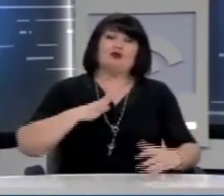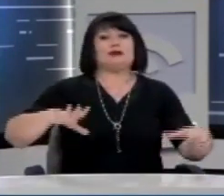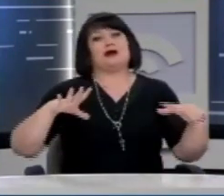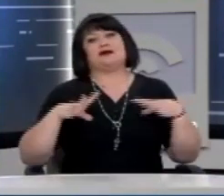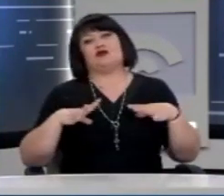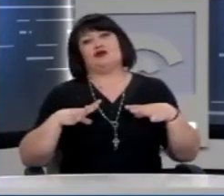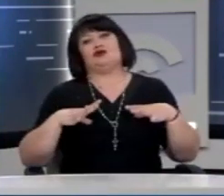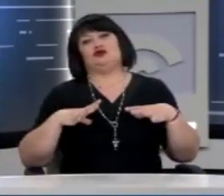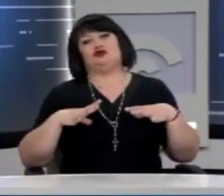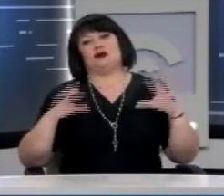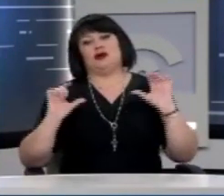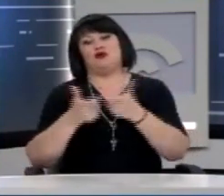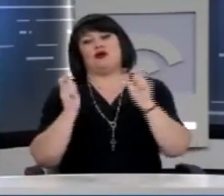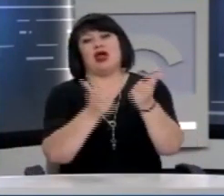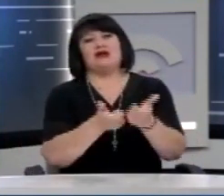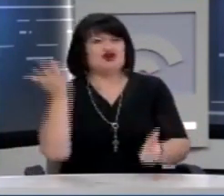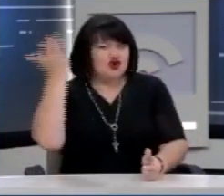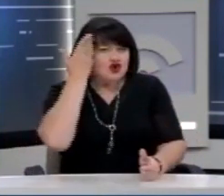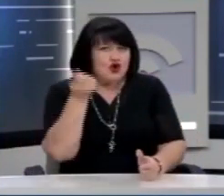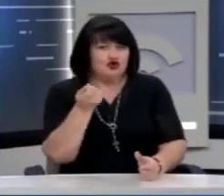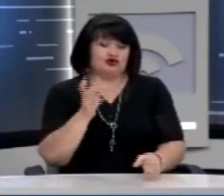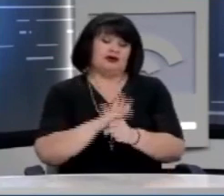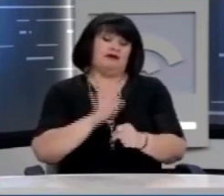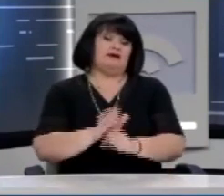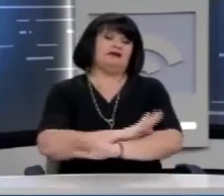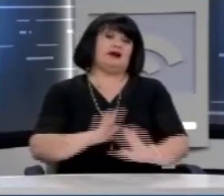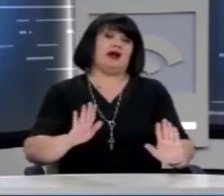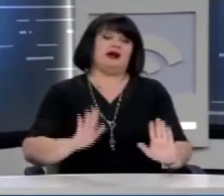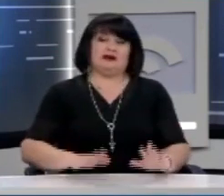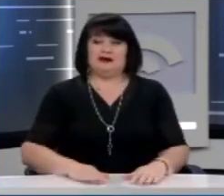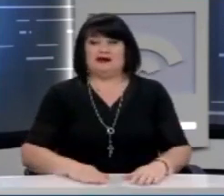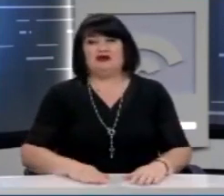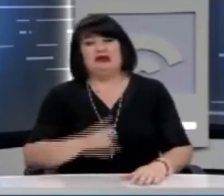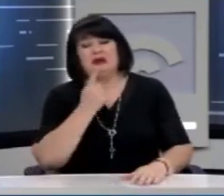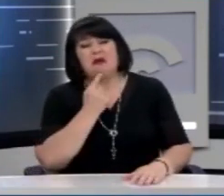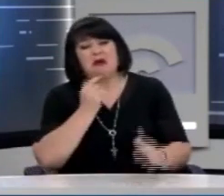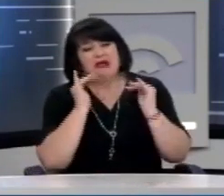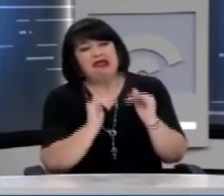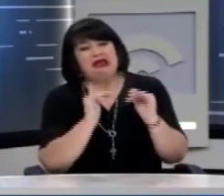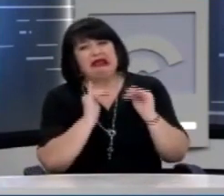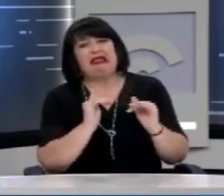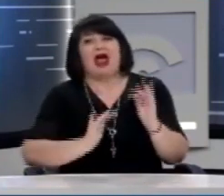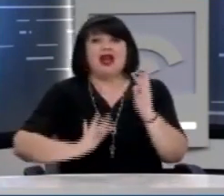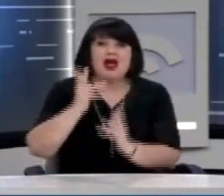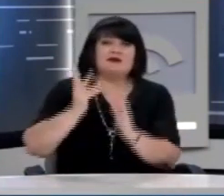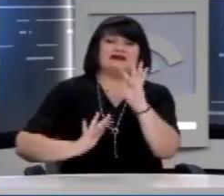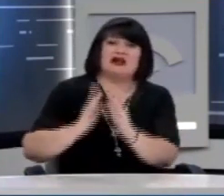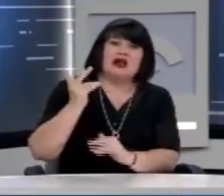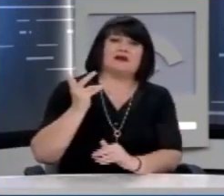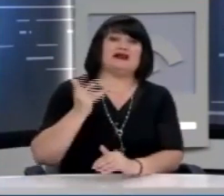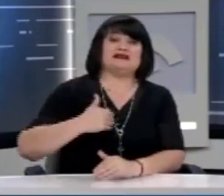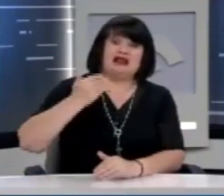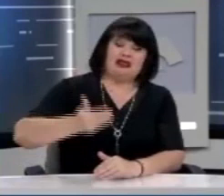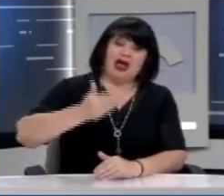ξεκούραση των λαϊκών οικογενειών. Φτάνει πια αυτή η καραμέλα μιας ανάπτυξης που